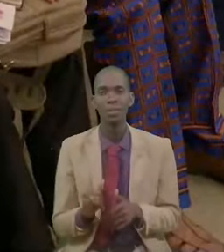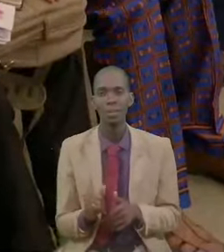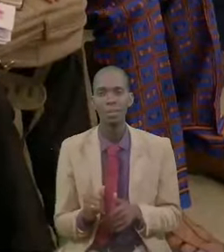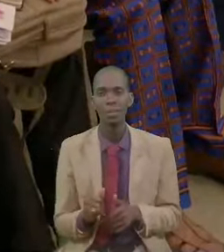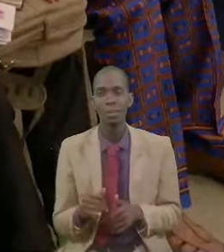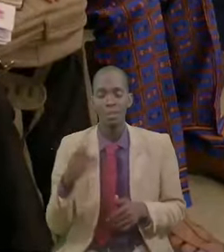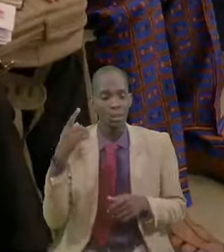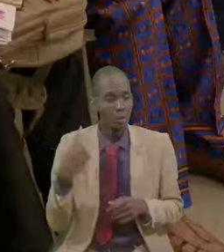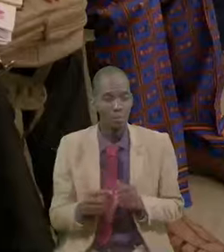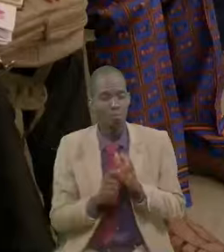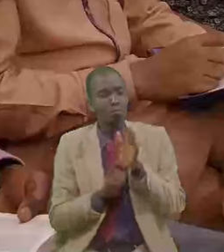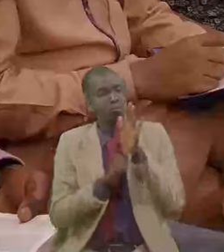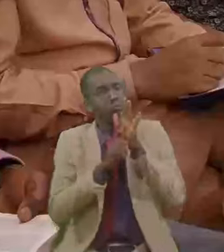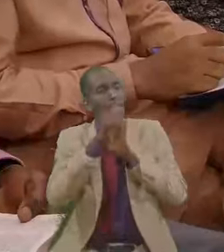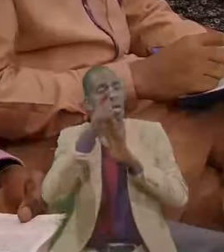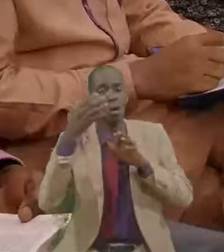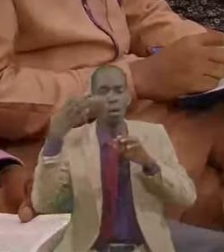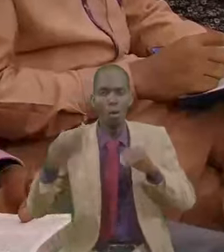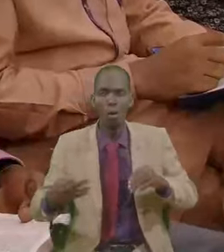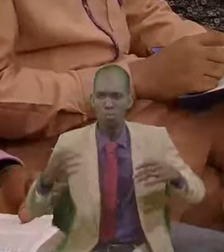le géant d'infirmité est vaincu.